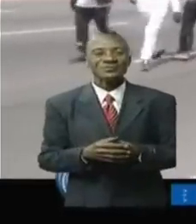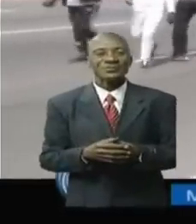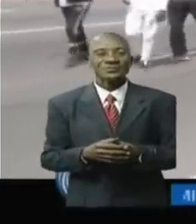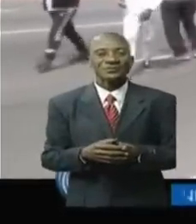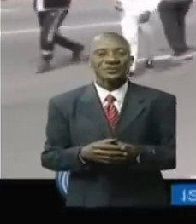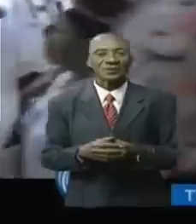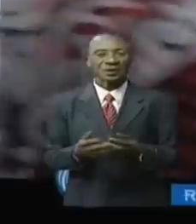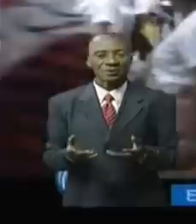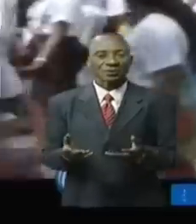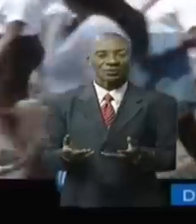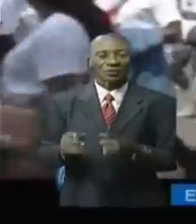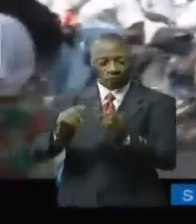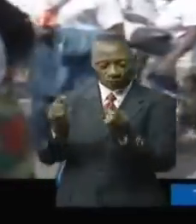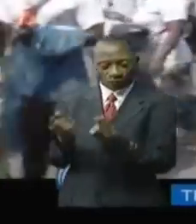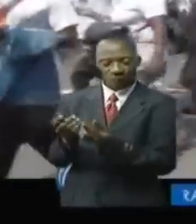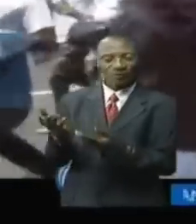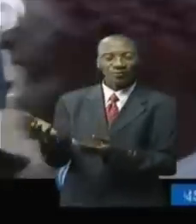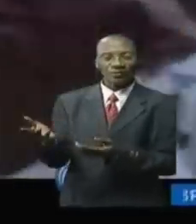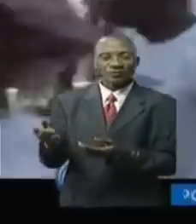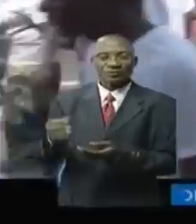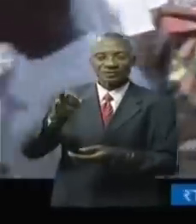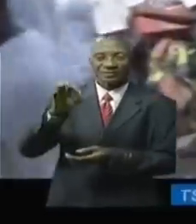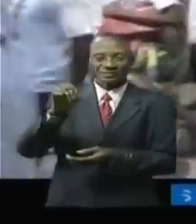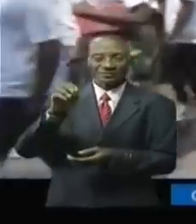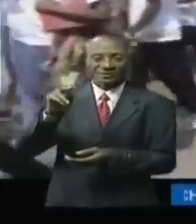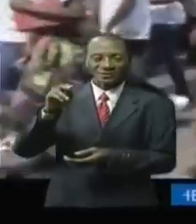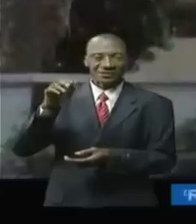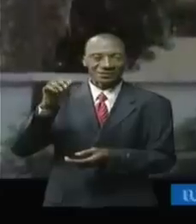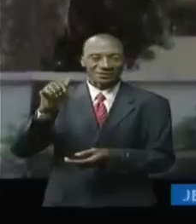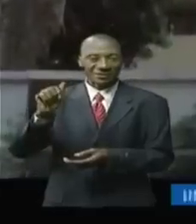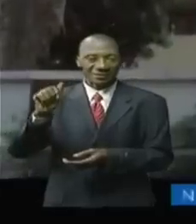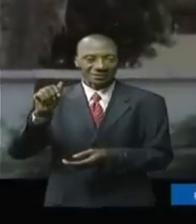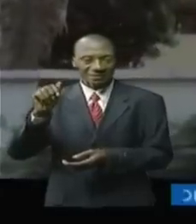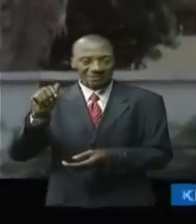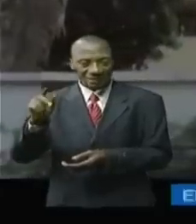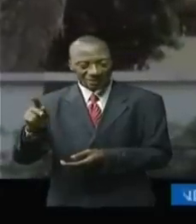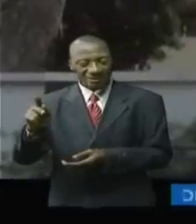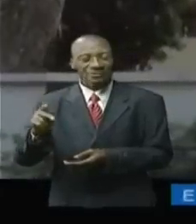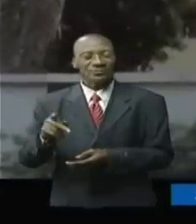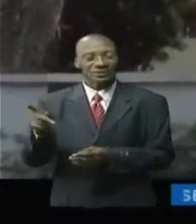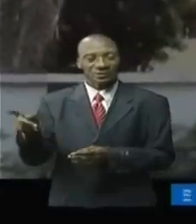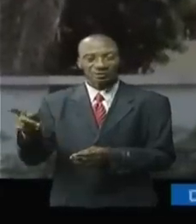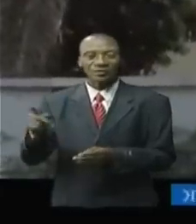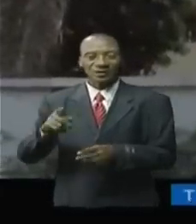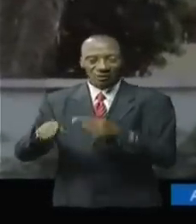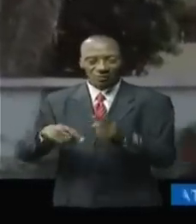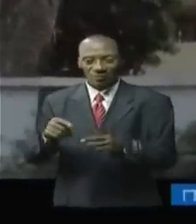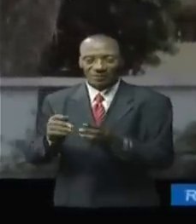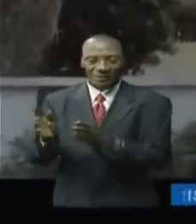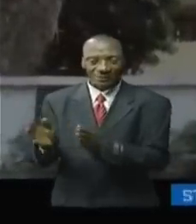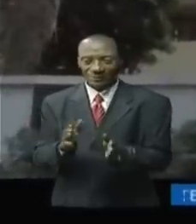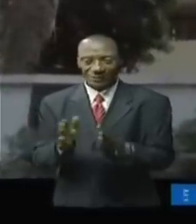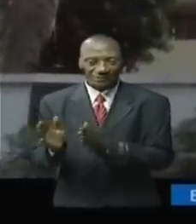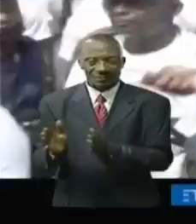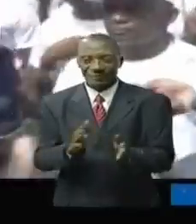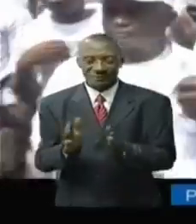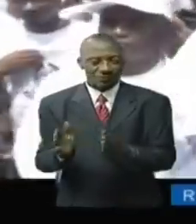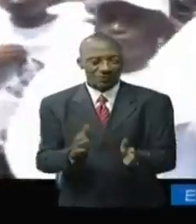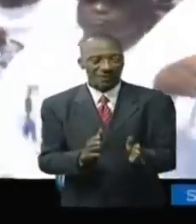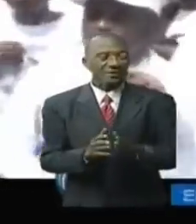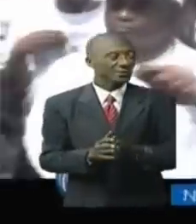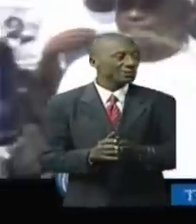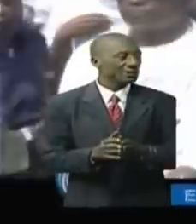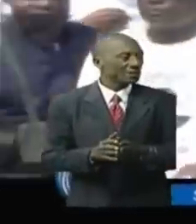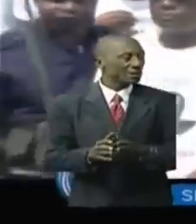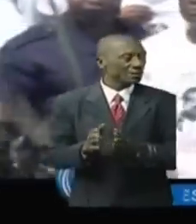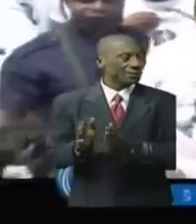la place royale dans la commune de la Gombe, en passant par la résidence de l'illustre disparu sur le boulevard du 30